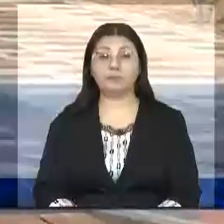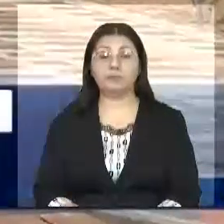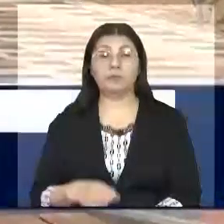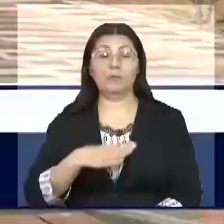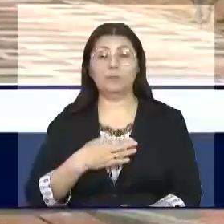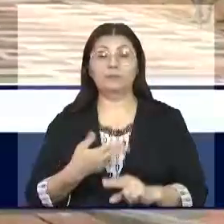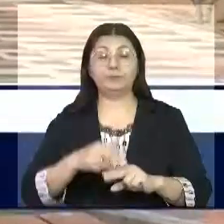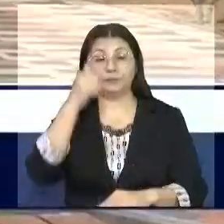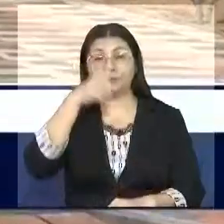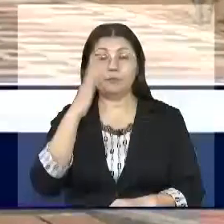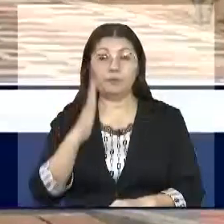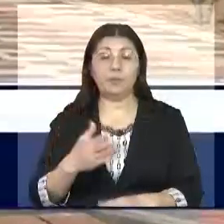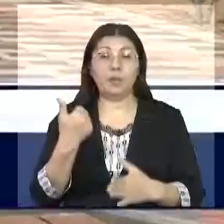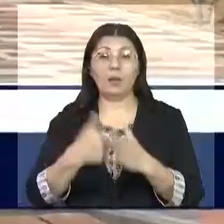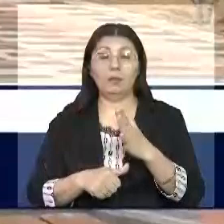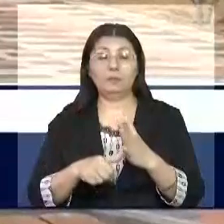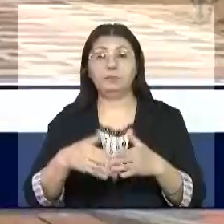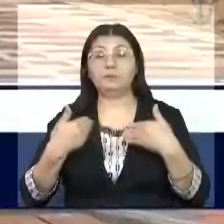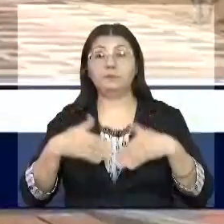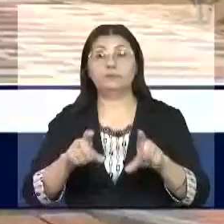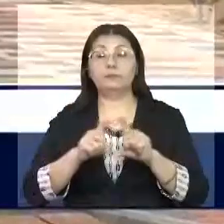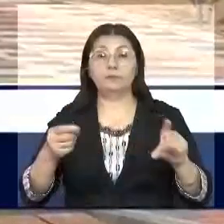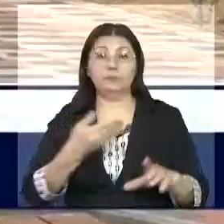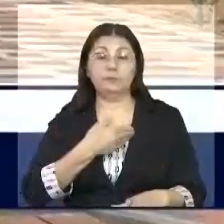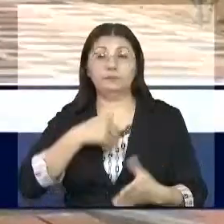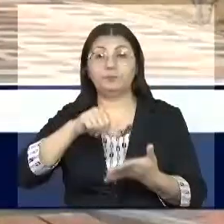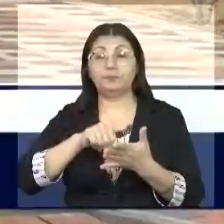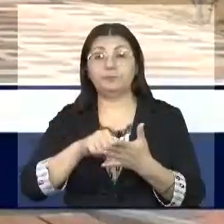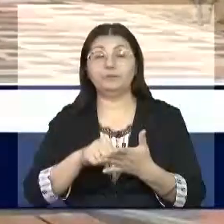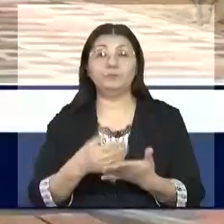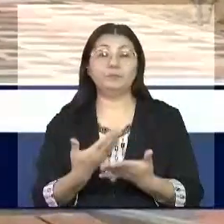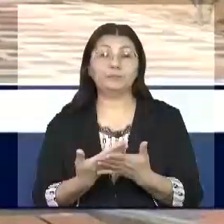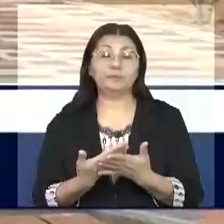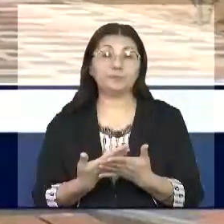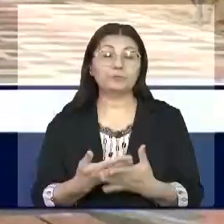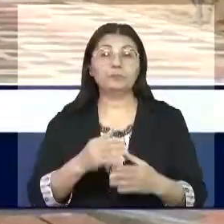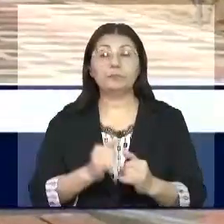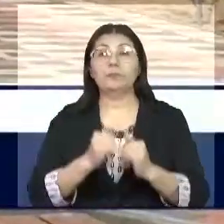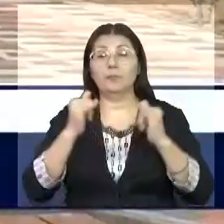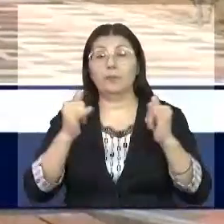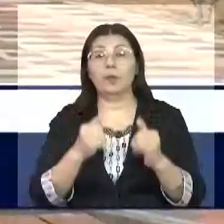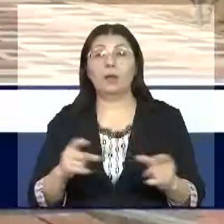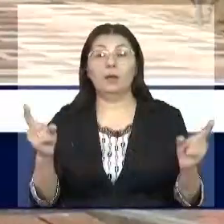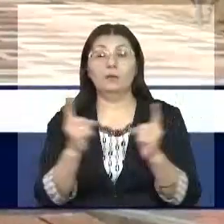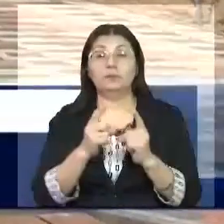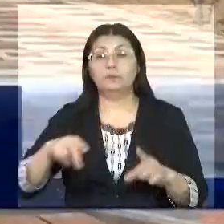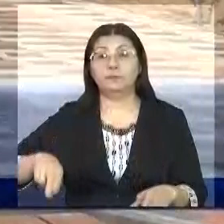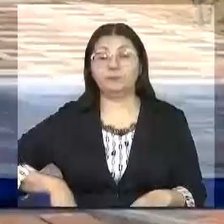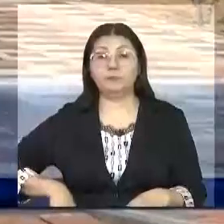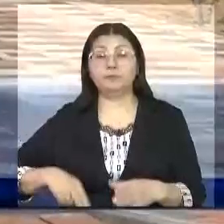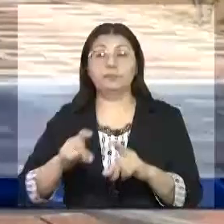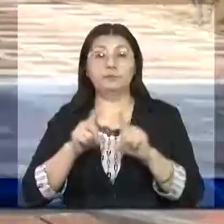В этом году будет 60 лет, как я окончил школу, поэтому я хотел внести свой вклад в учебное заведение. Для этого встретился с директором школы в декабре прошлого